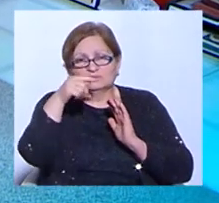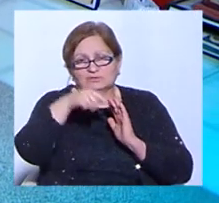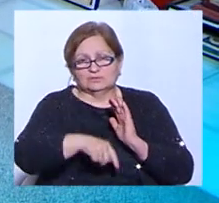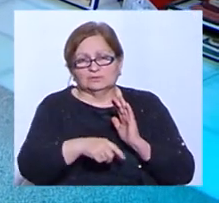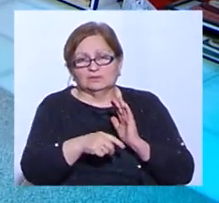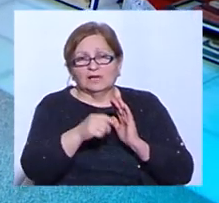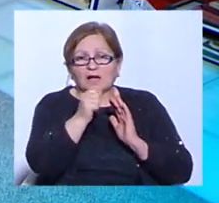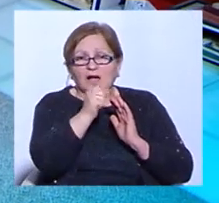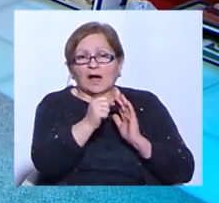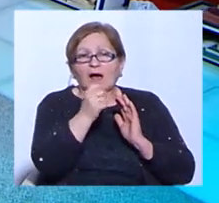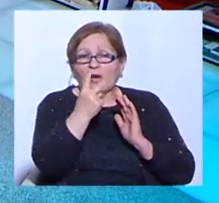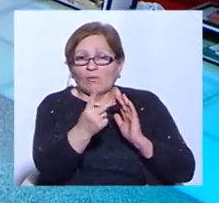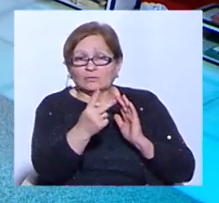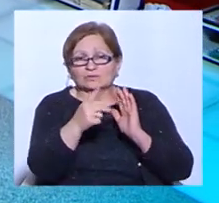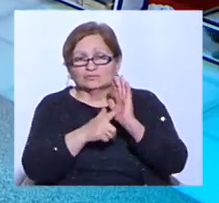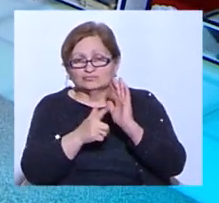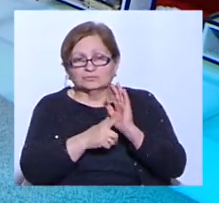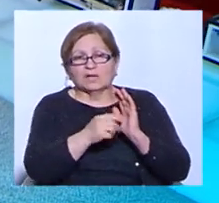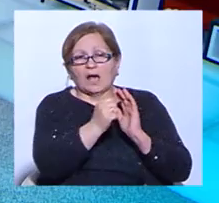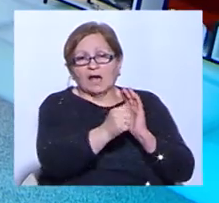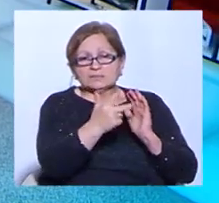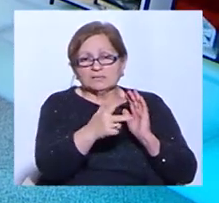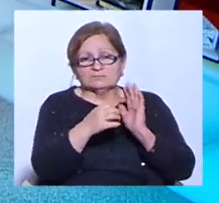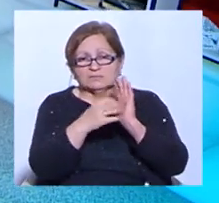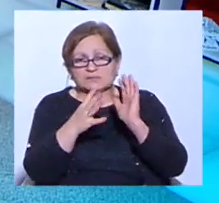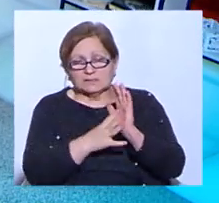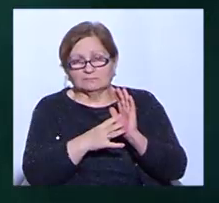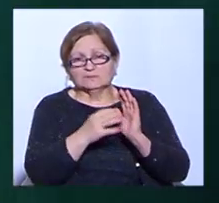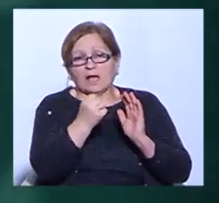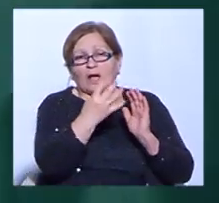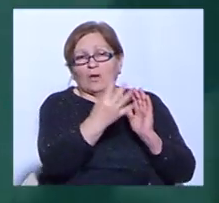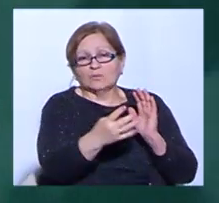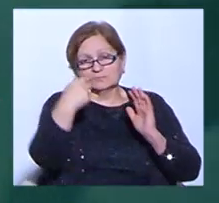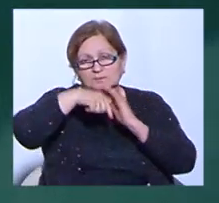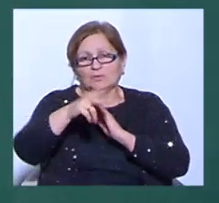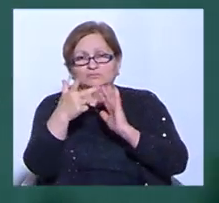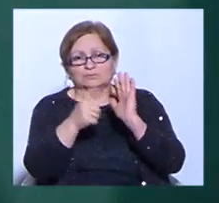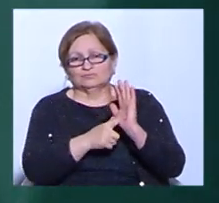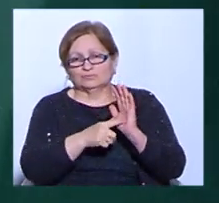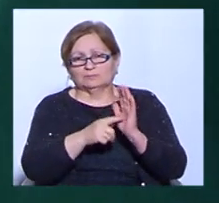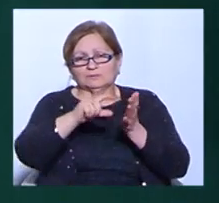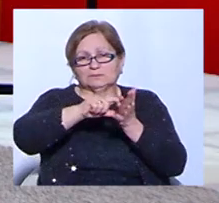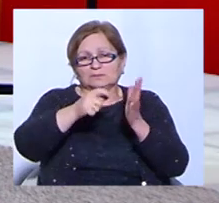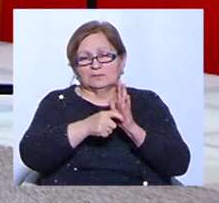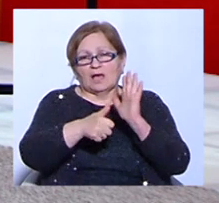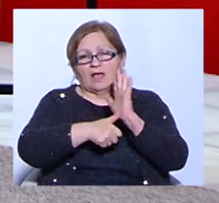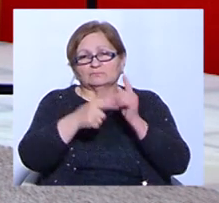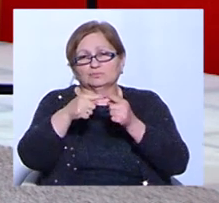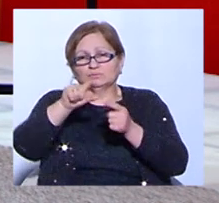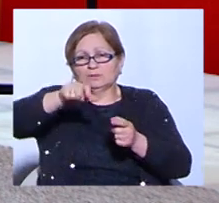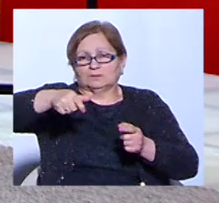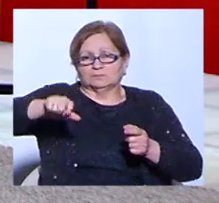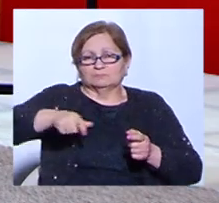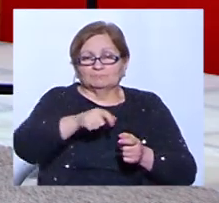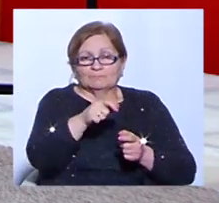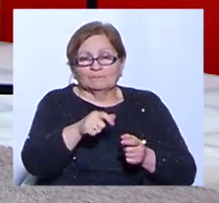ფიჭაში, ანუ A2-ია 7, A3-ია 19, A4-ია 27. ახლა ჩვენ თუ დავაკვირდებით, ყოველ შემდეგი წინაზე